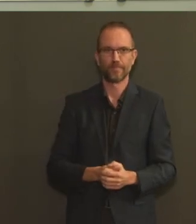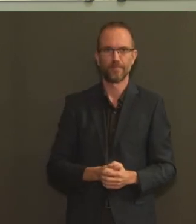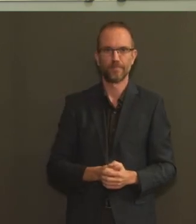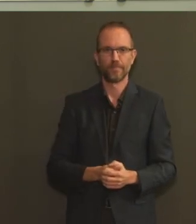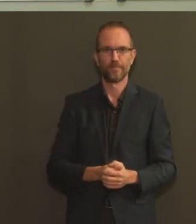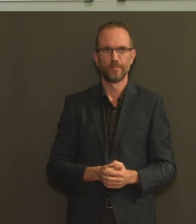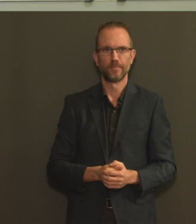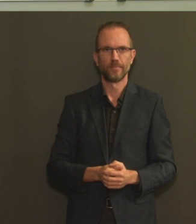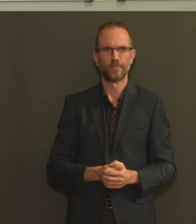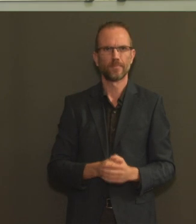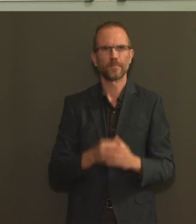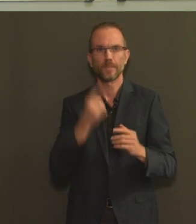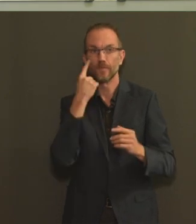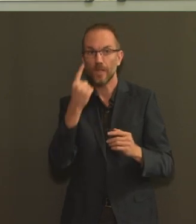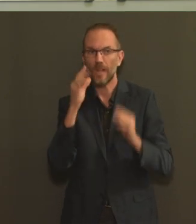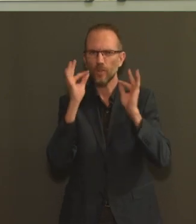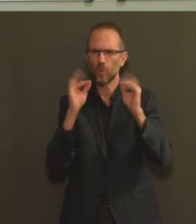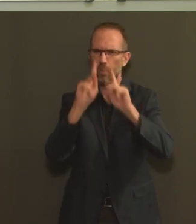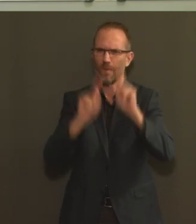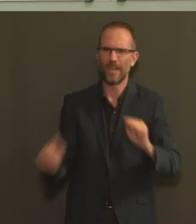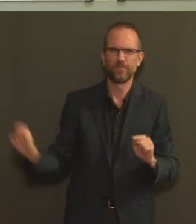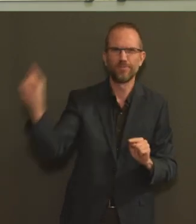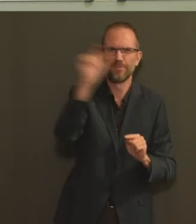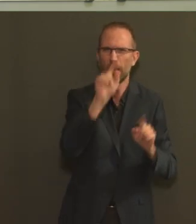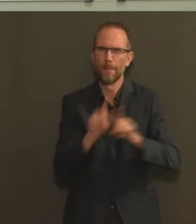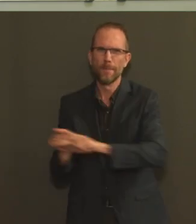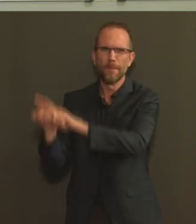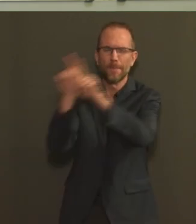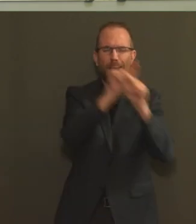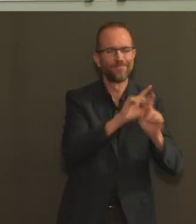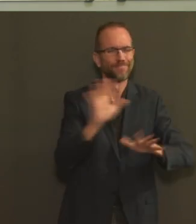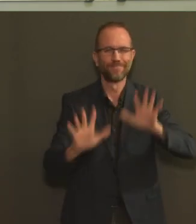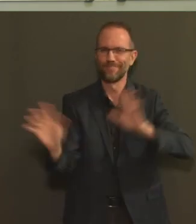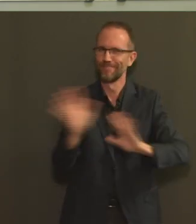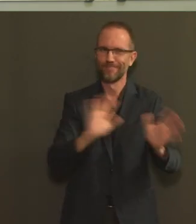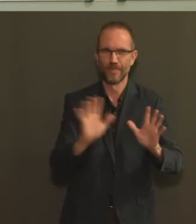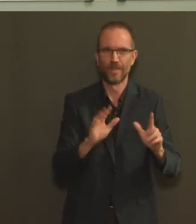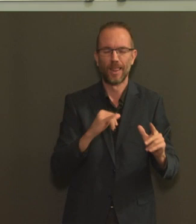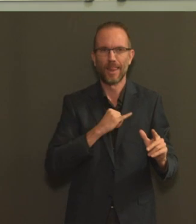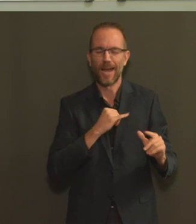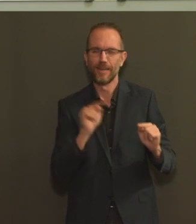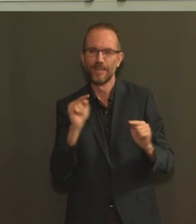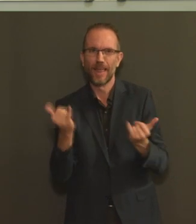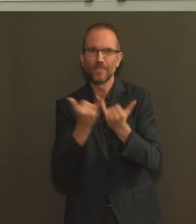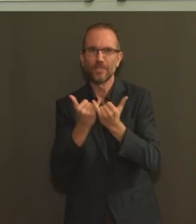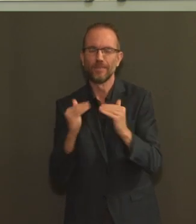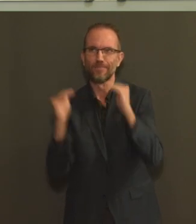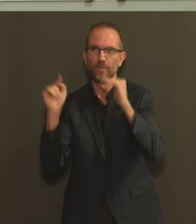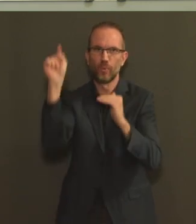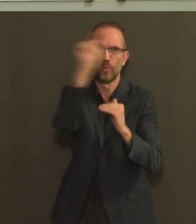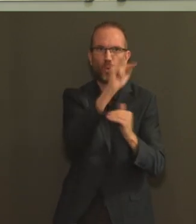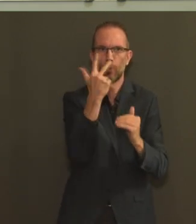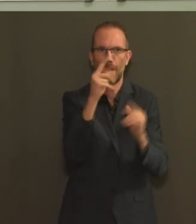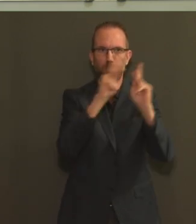dans le même trend et qu'on a de petites augmentations des admissions dans 3 provinces, le Brabant wallon,